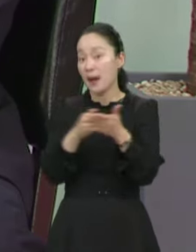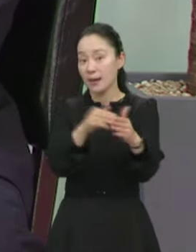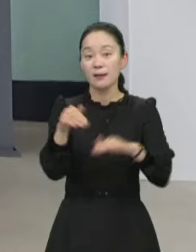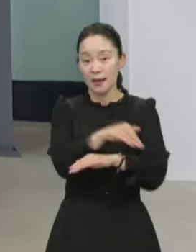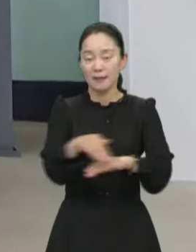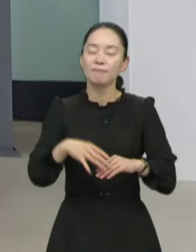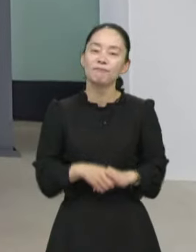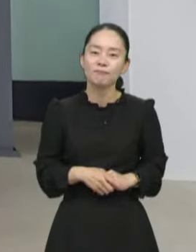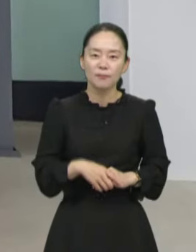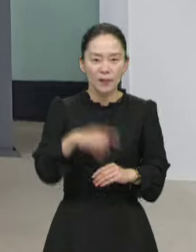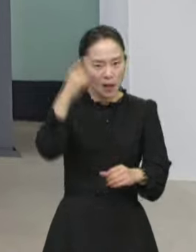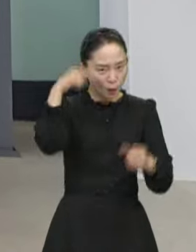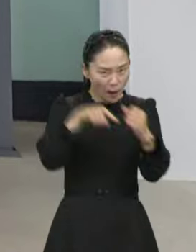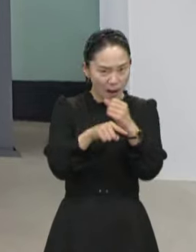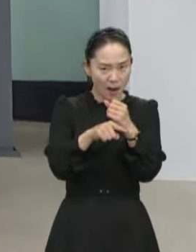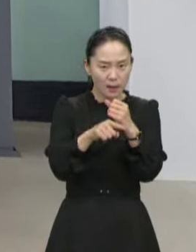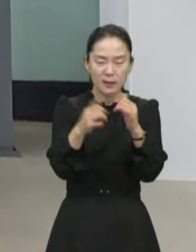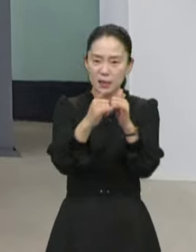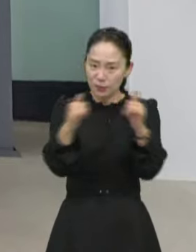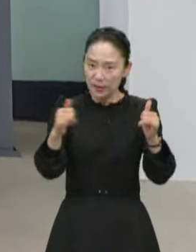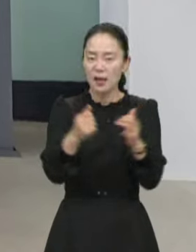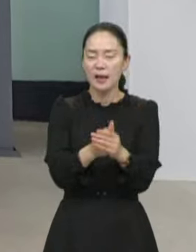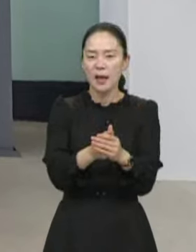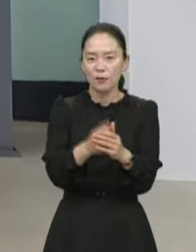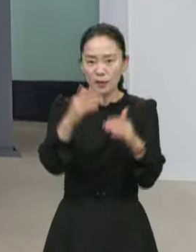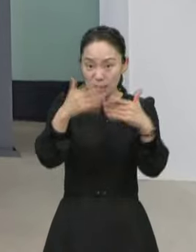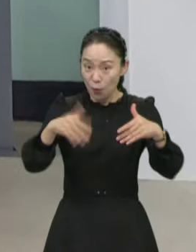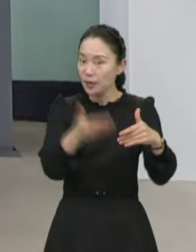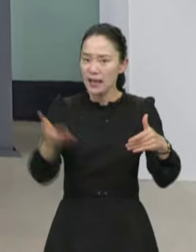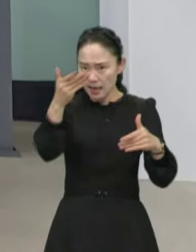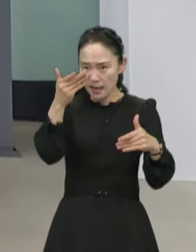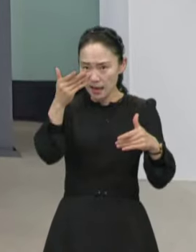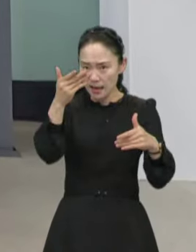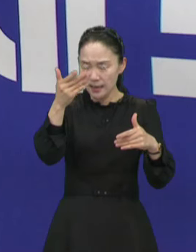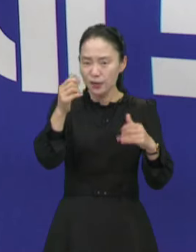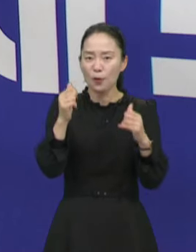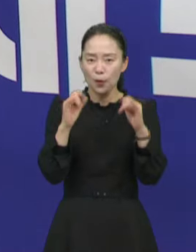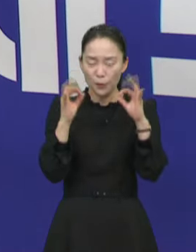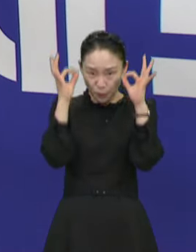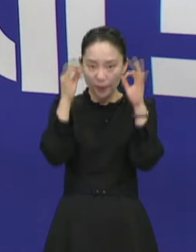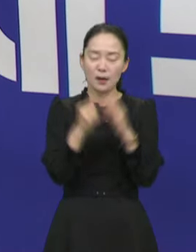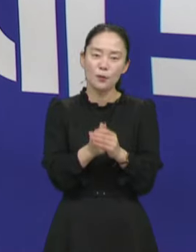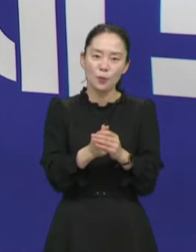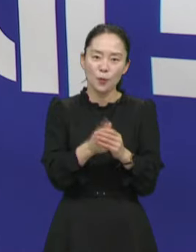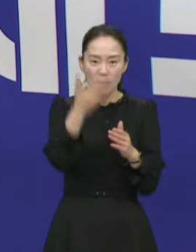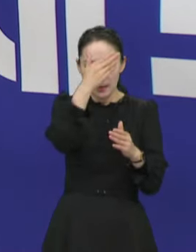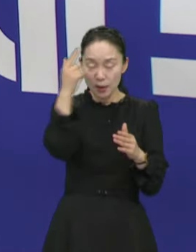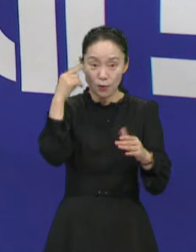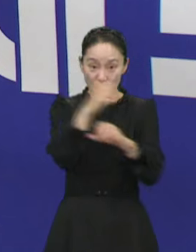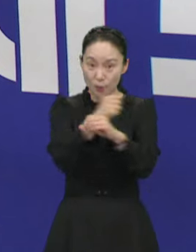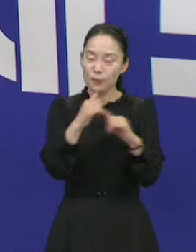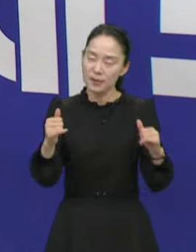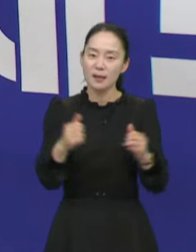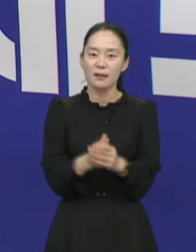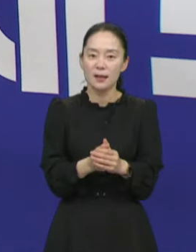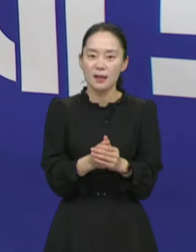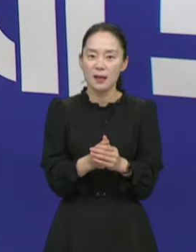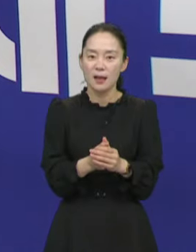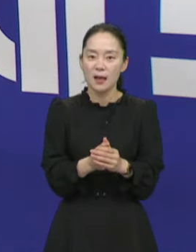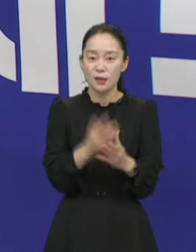있고요 과학기술자의 처우 개선 문제의 모든 법안에 힘 쓸 거고요 청년 연구자들이 우리 지역